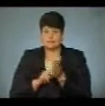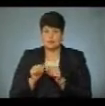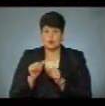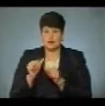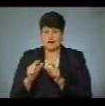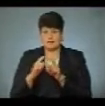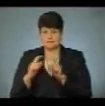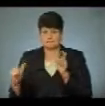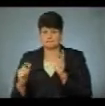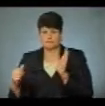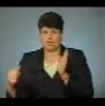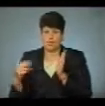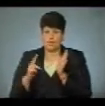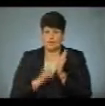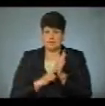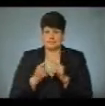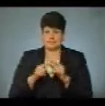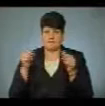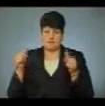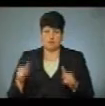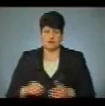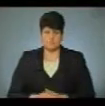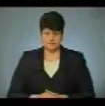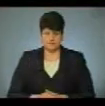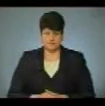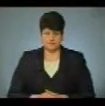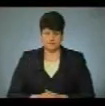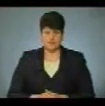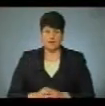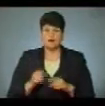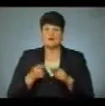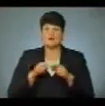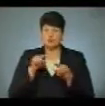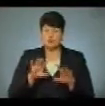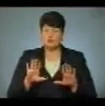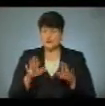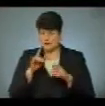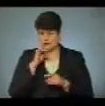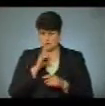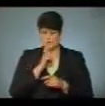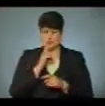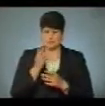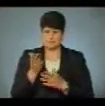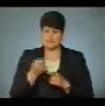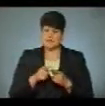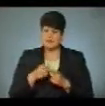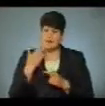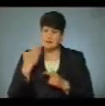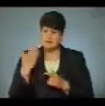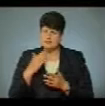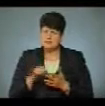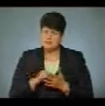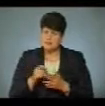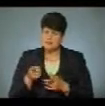окремим шматком паперу вже безпосередньо на цей білборд. В такому випадку нам стає незрозумілим, чи цей агітаційний матеріал